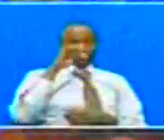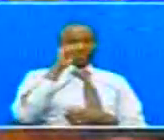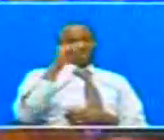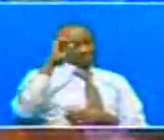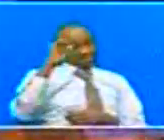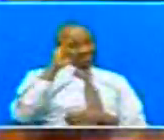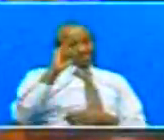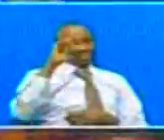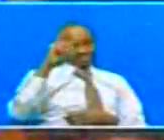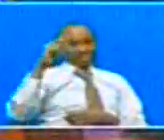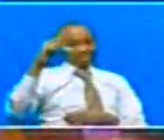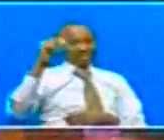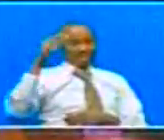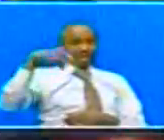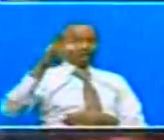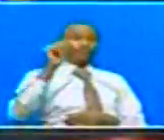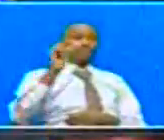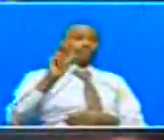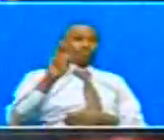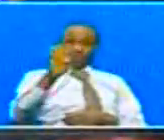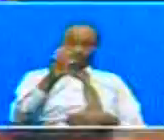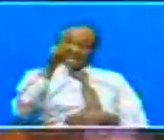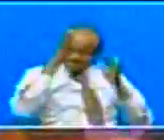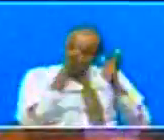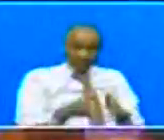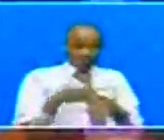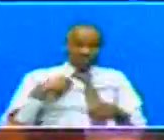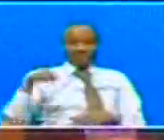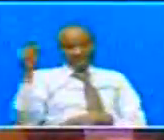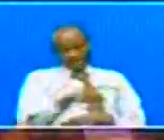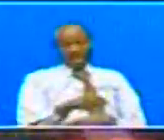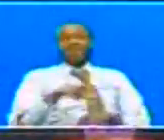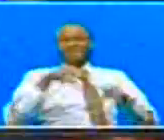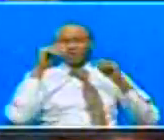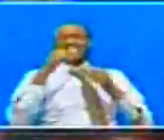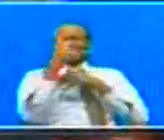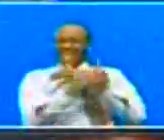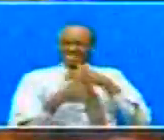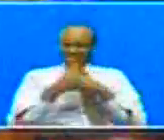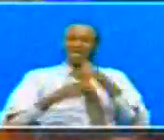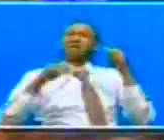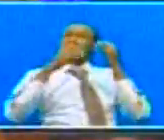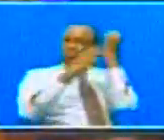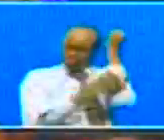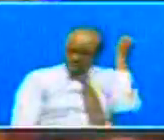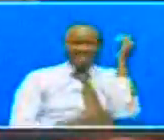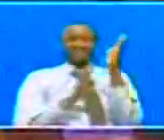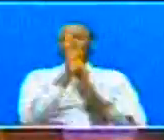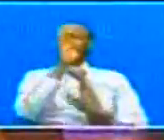kuongea hii ya wajuu basi. Ule ni mtu aliyekuja akakuta Singapore ni inchi ilikuwa nyuma kwa